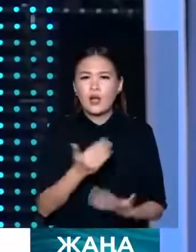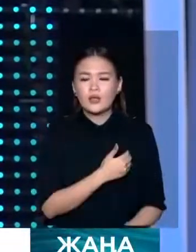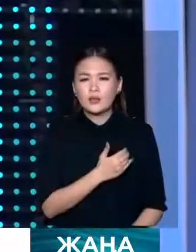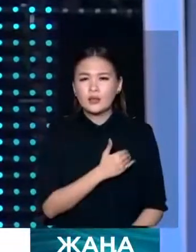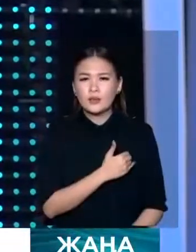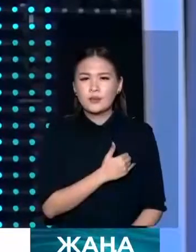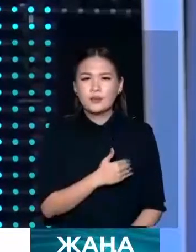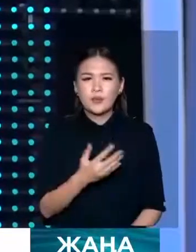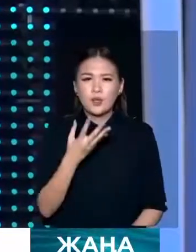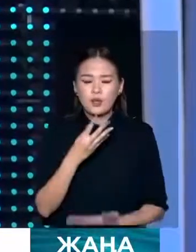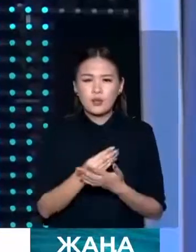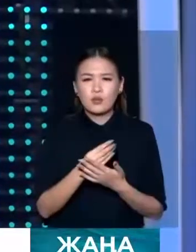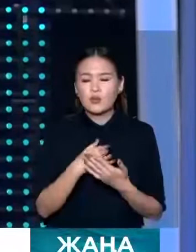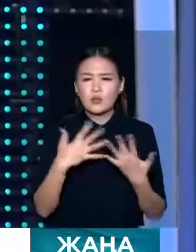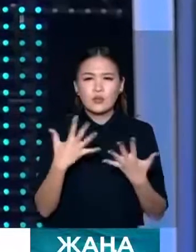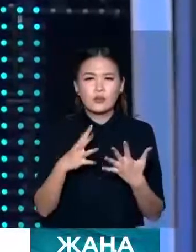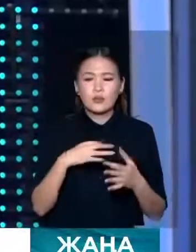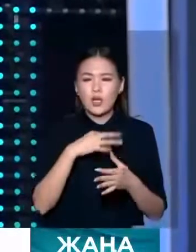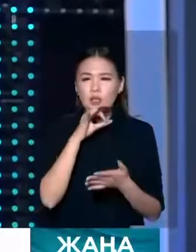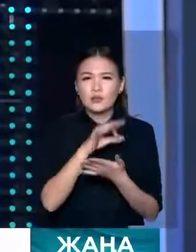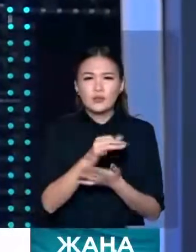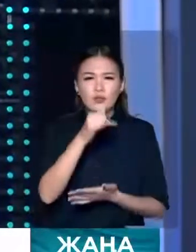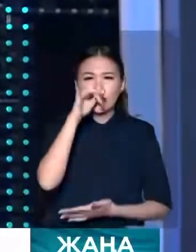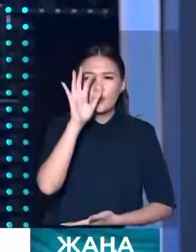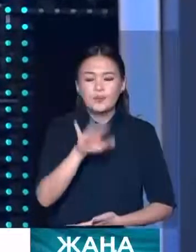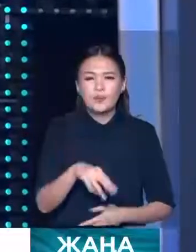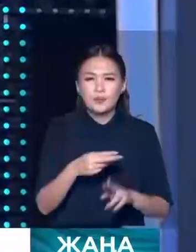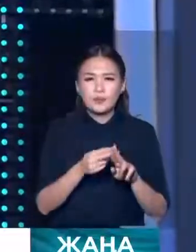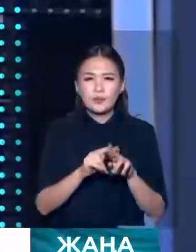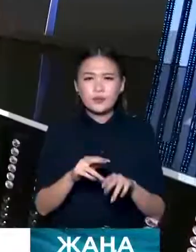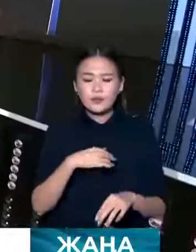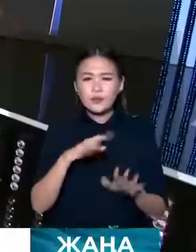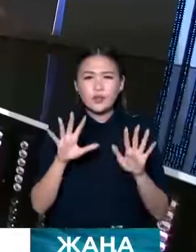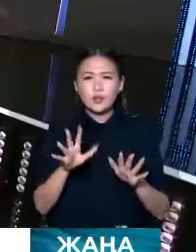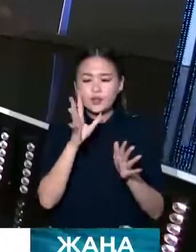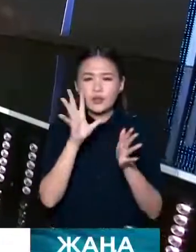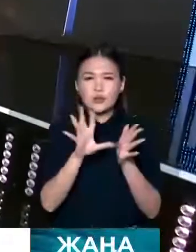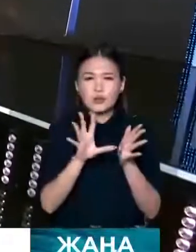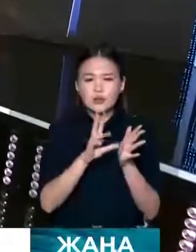мен болжам айта алмаймын, шынды айту керек. Өйткені мен таза техникалық жағынан